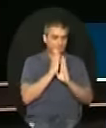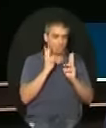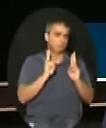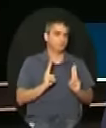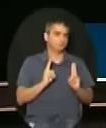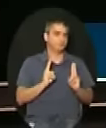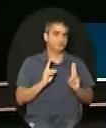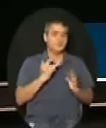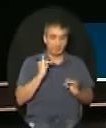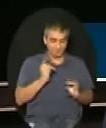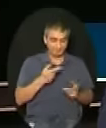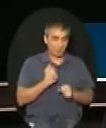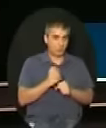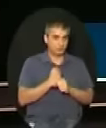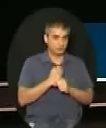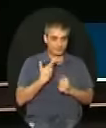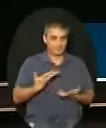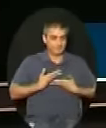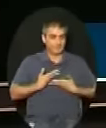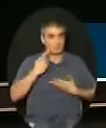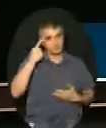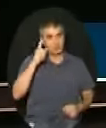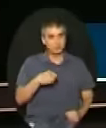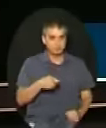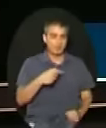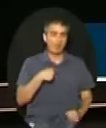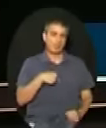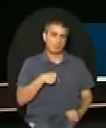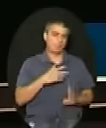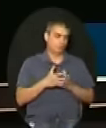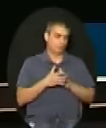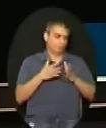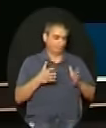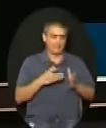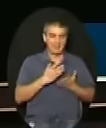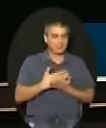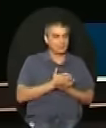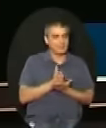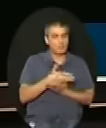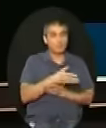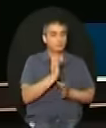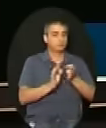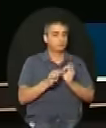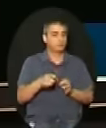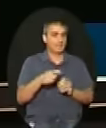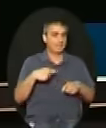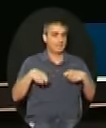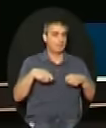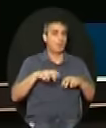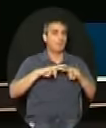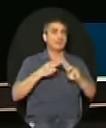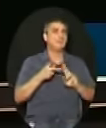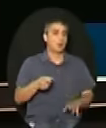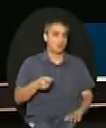יתפסק. מה שכן יכולים לעשות, אם נאמץ יוזמה, אנחנו נרחיב את מרחב התמרון שלנו, המשפטית והדיפלומטית